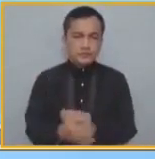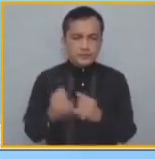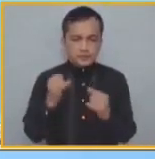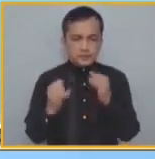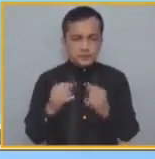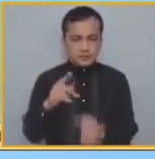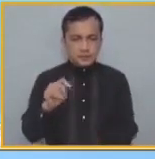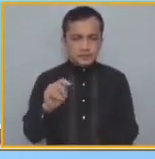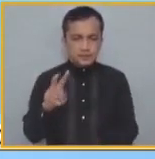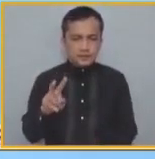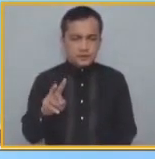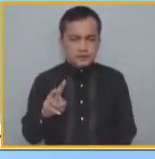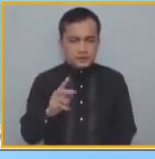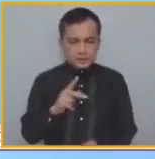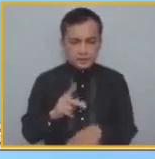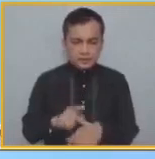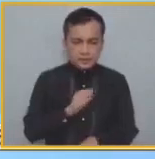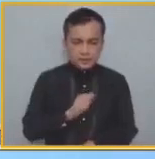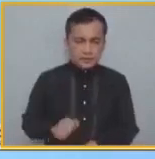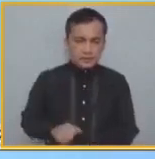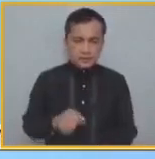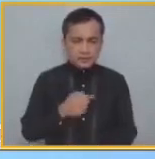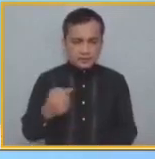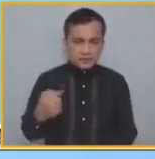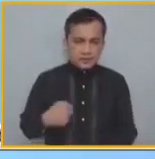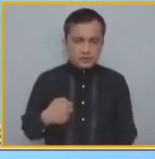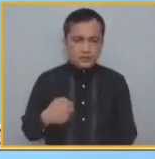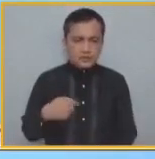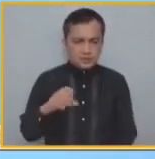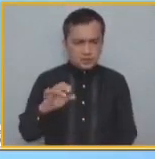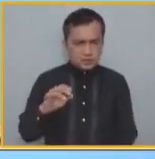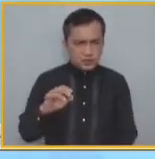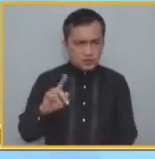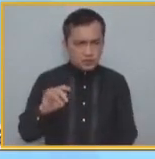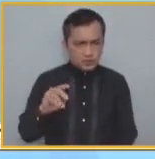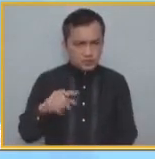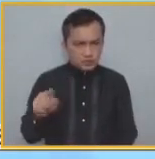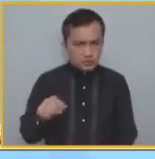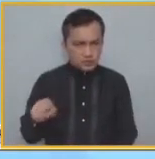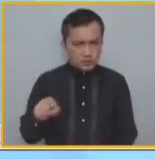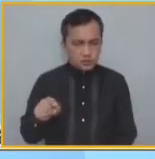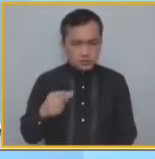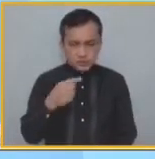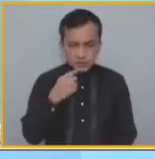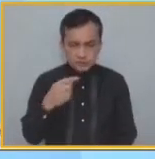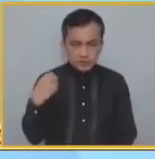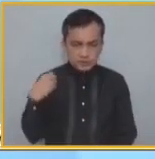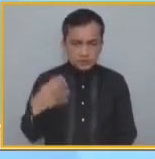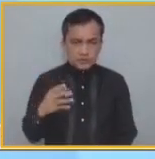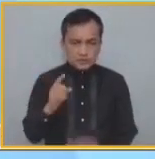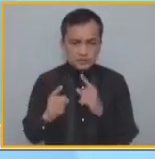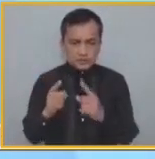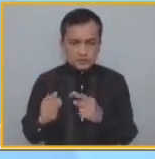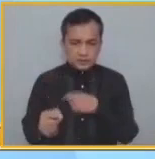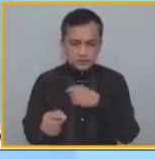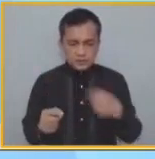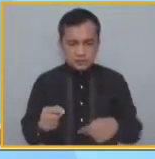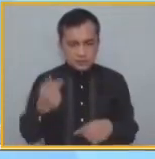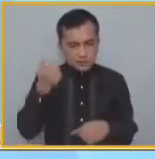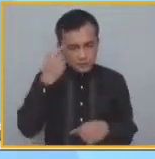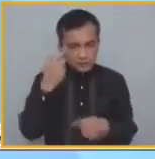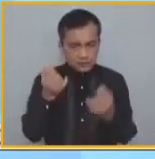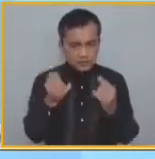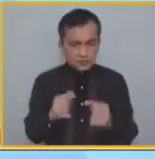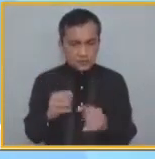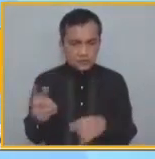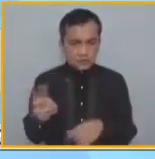kay Philippine Ambassador to China Jaime Flor Cruz, kinumpirma ng opisyal na nakausap na niya ang Chinese government hinggil sa issue sa West